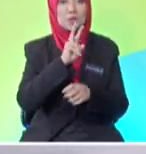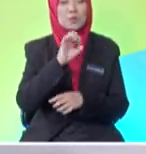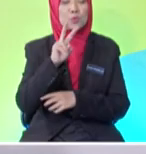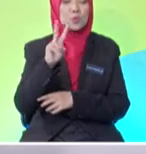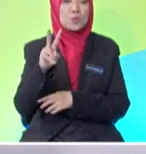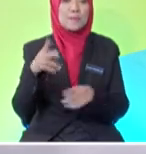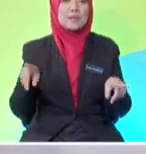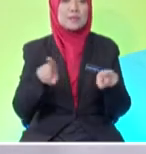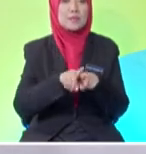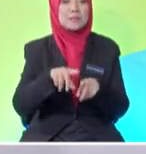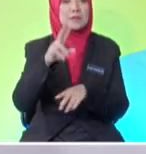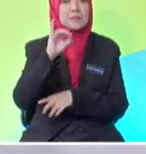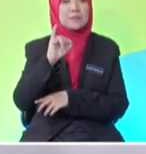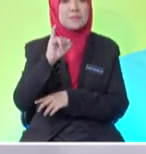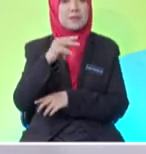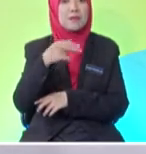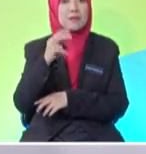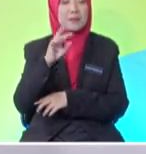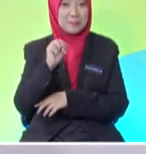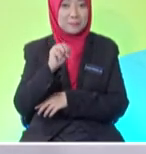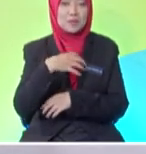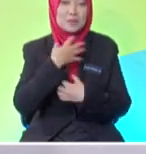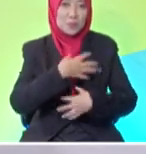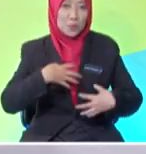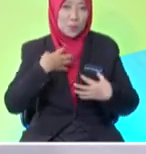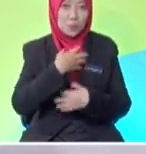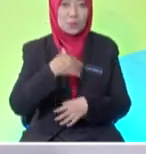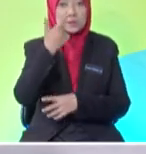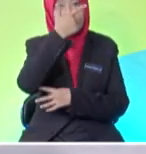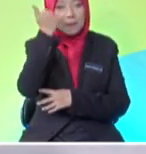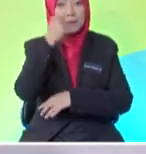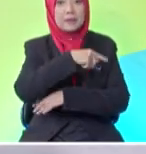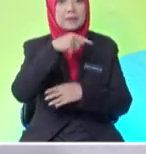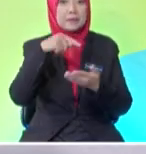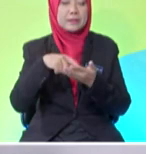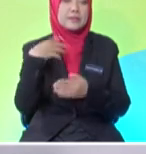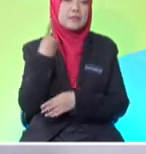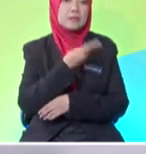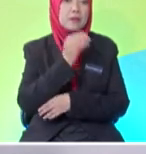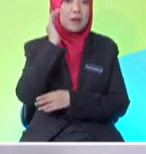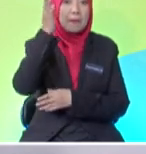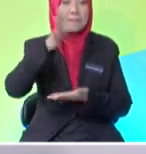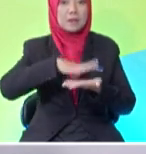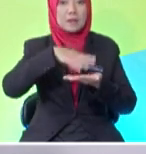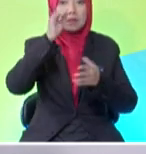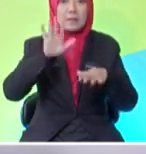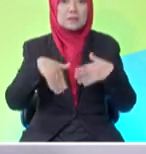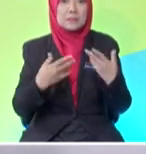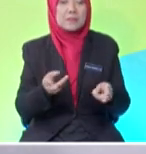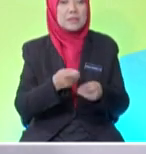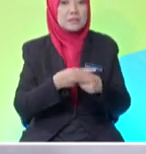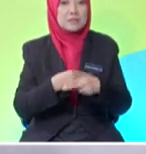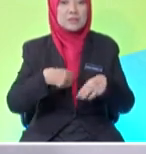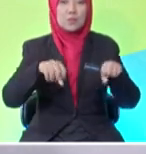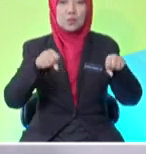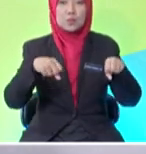Lukman Hakim Hari ini saya sangat sono sebab hal ini kita akan belajar bagaimana menservis motogical bersama